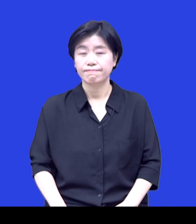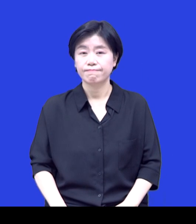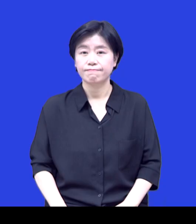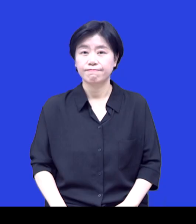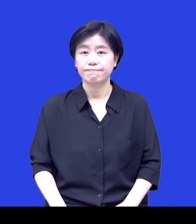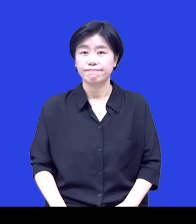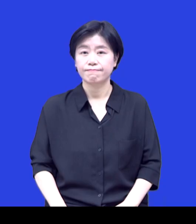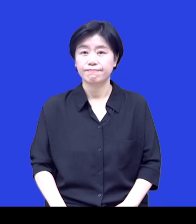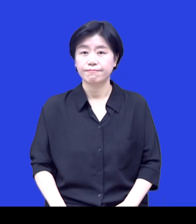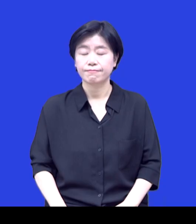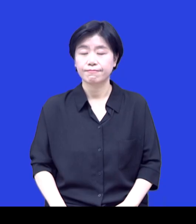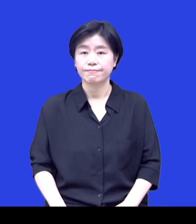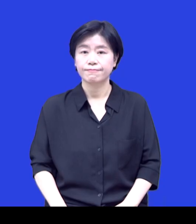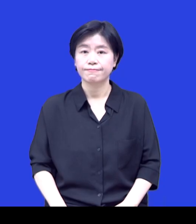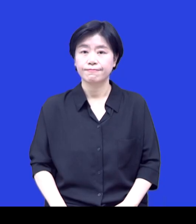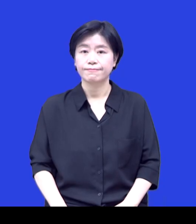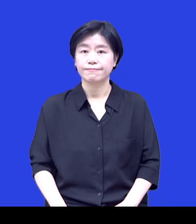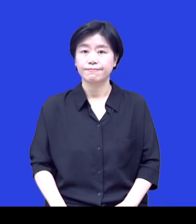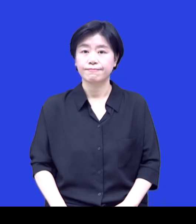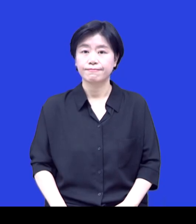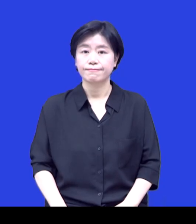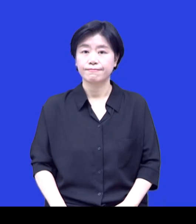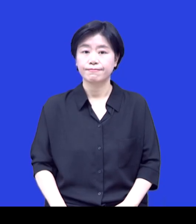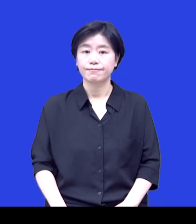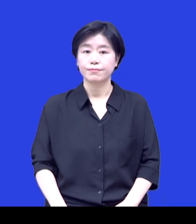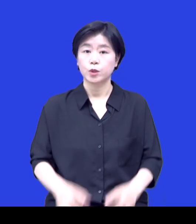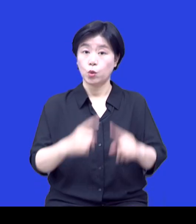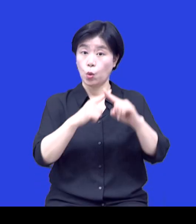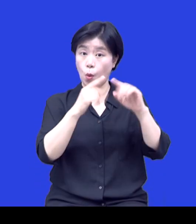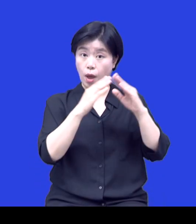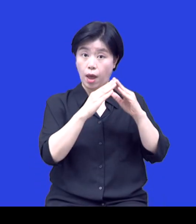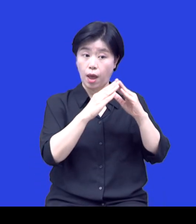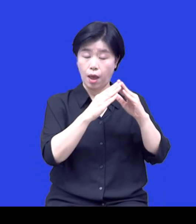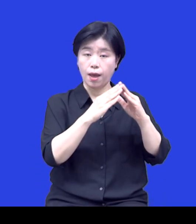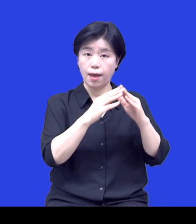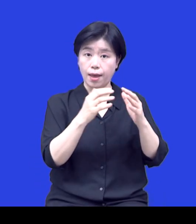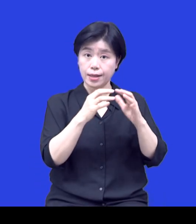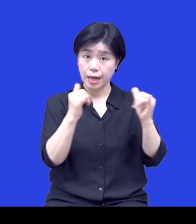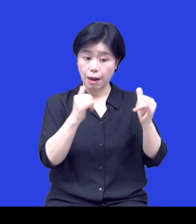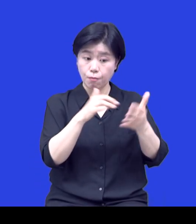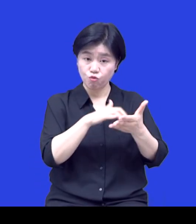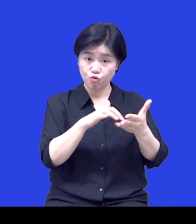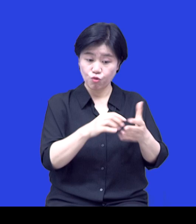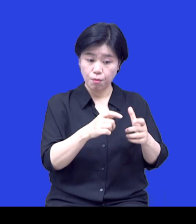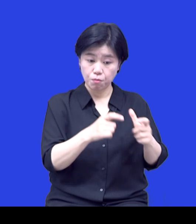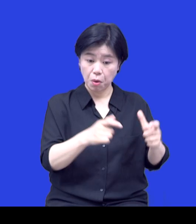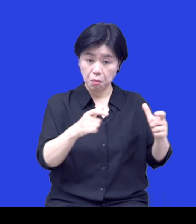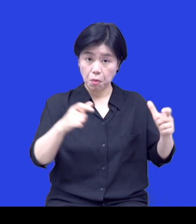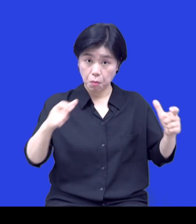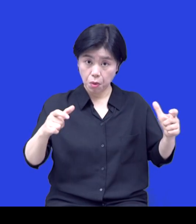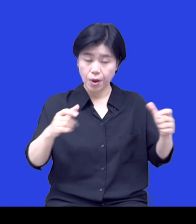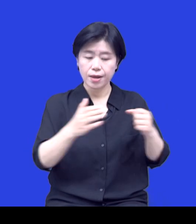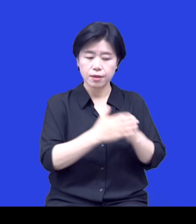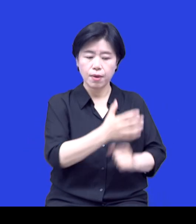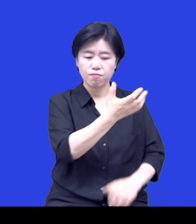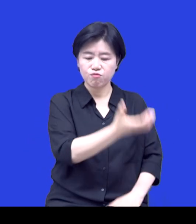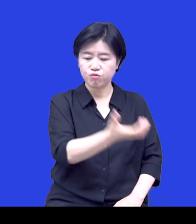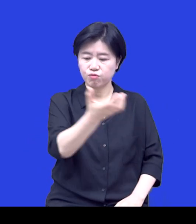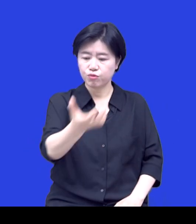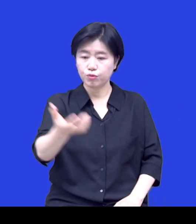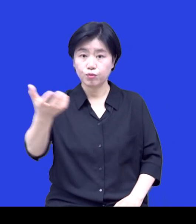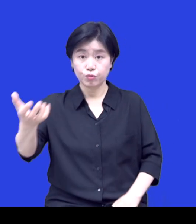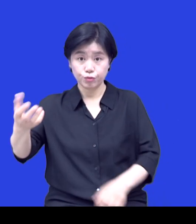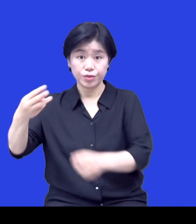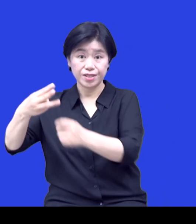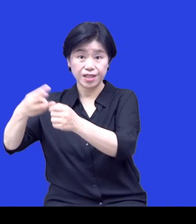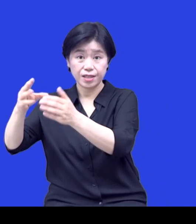저희가 한 장소 3번째로 옮겨고 나서 얼마 안 돼서 한 교인들이 한 2,000명 정도 넘었을 때